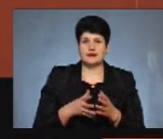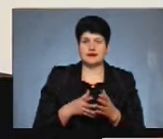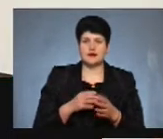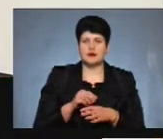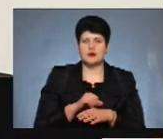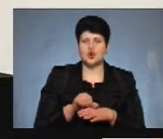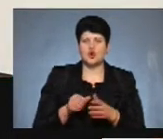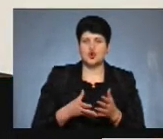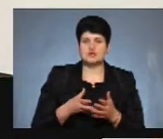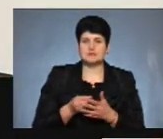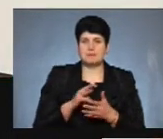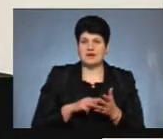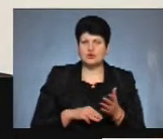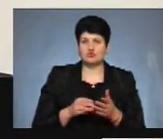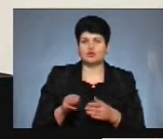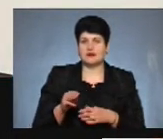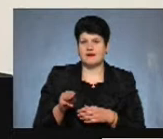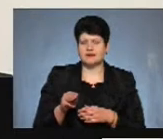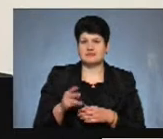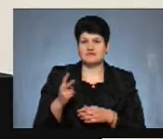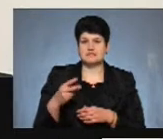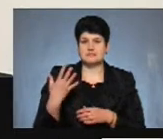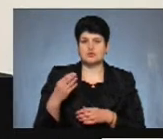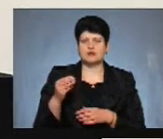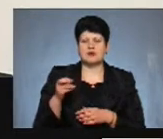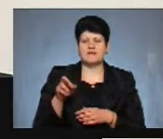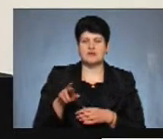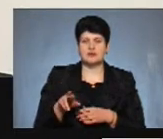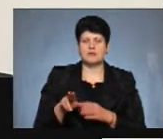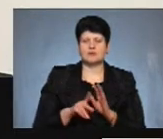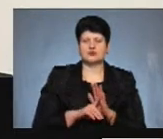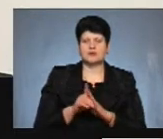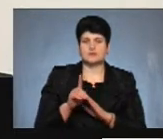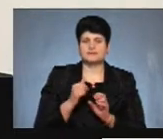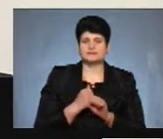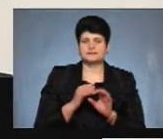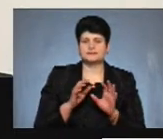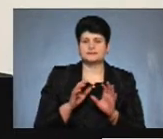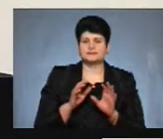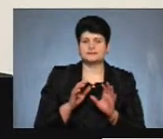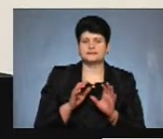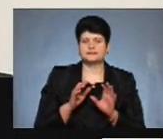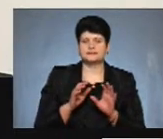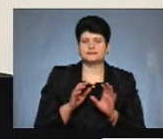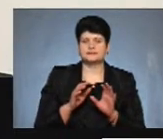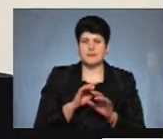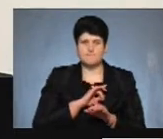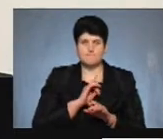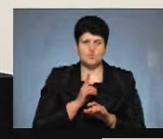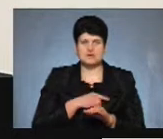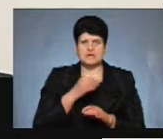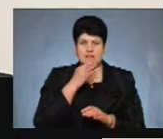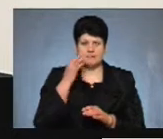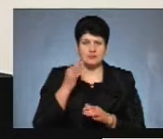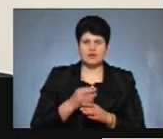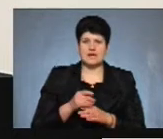вже людина не розмитниться, з 25 травня вступає в дію так зване посилення відповідальності